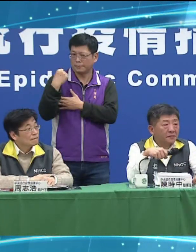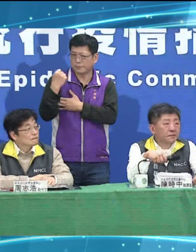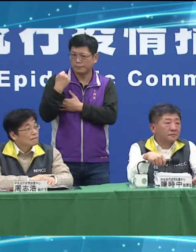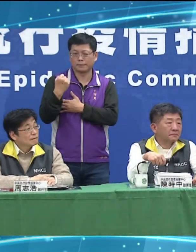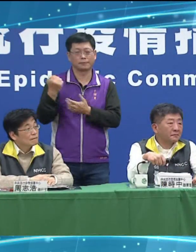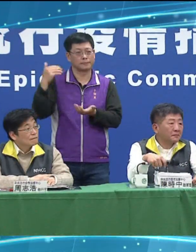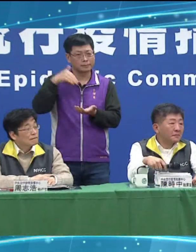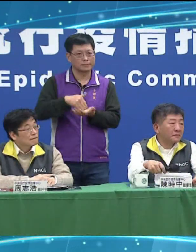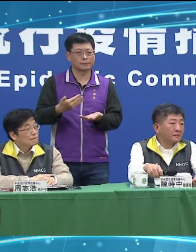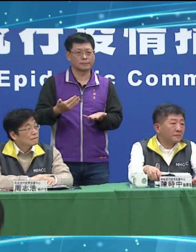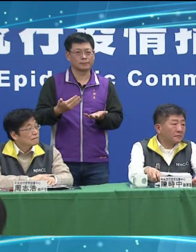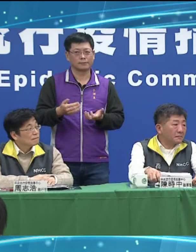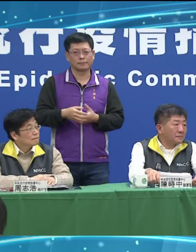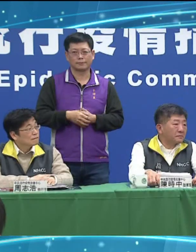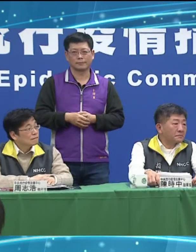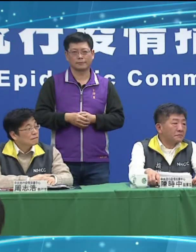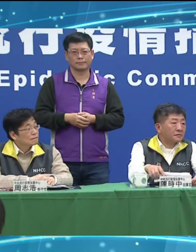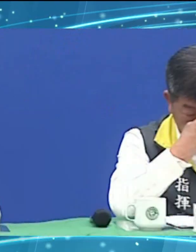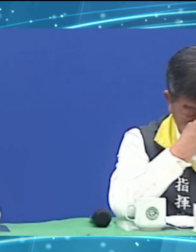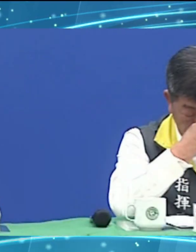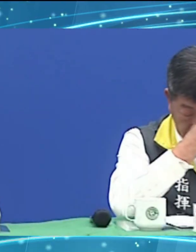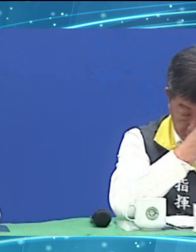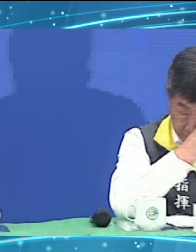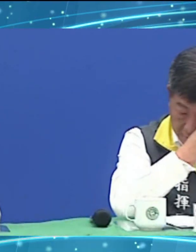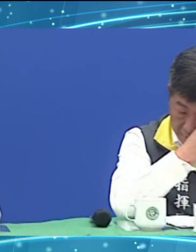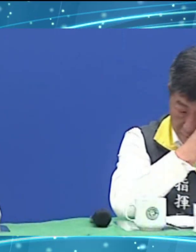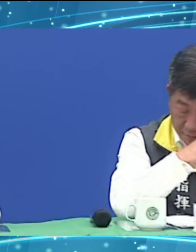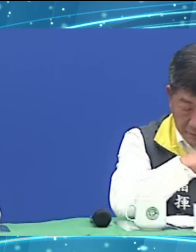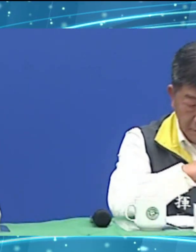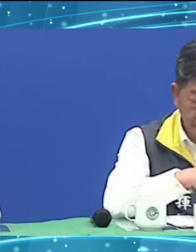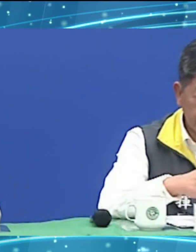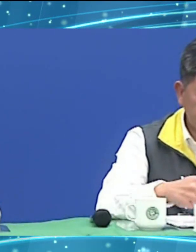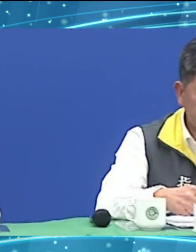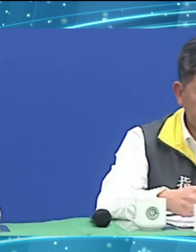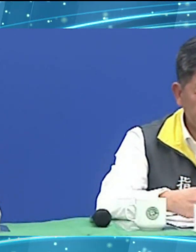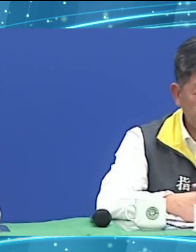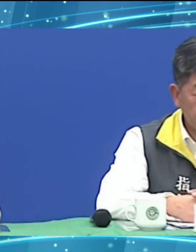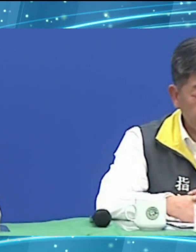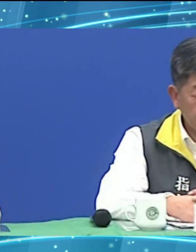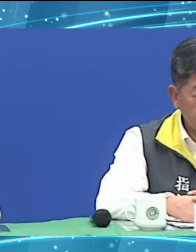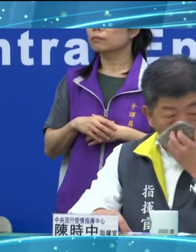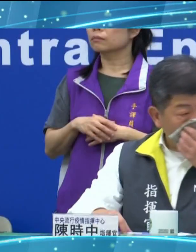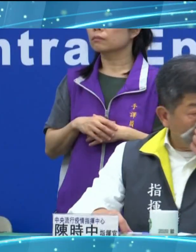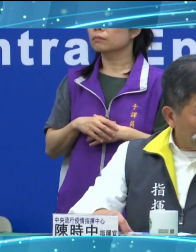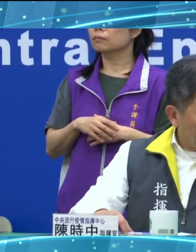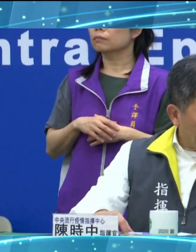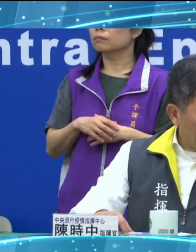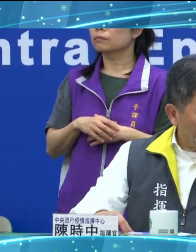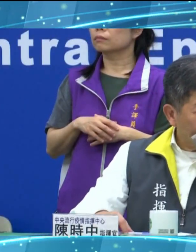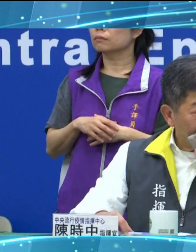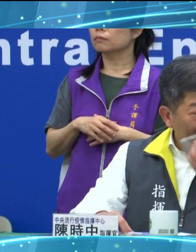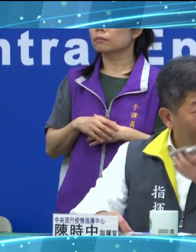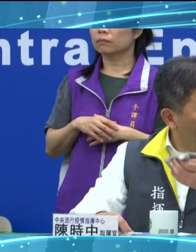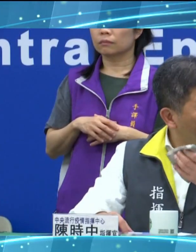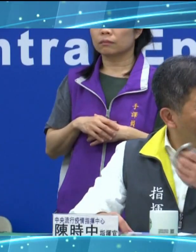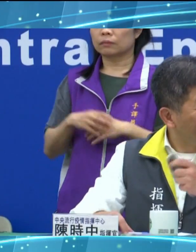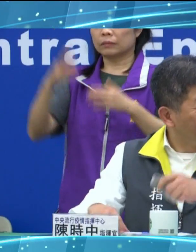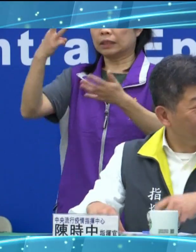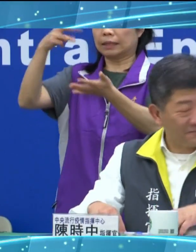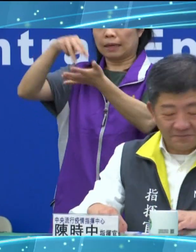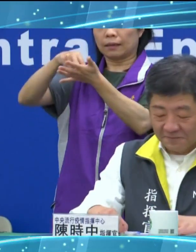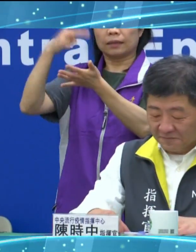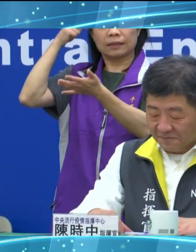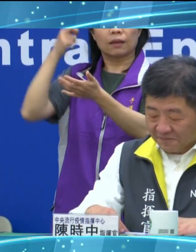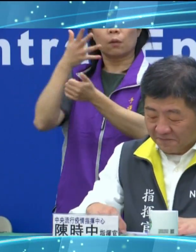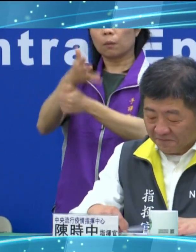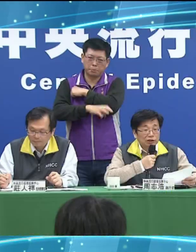人是一口气就投资了4000多万元。江姓女子一共骗走了6亿元，后来是有投资人领不到分红，向警